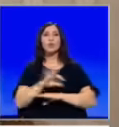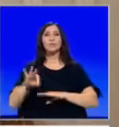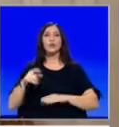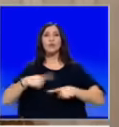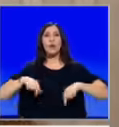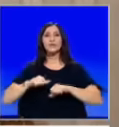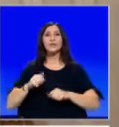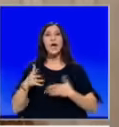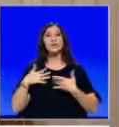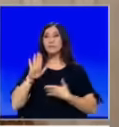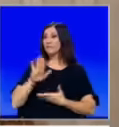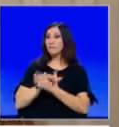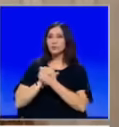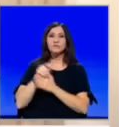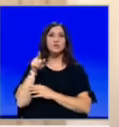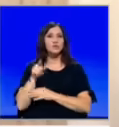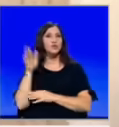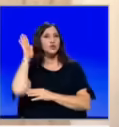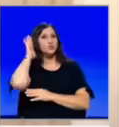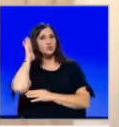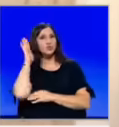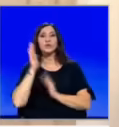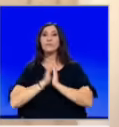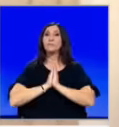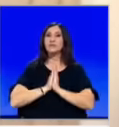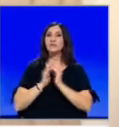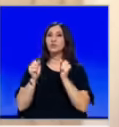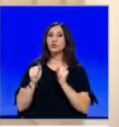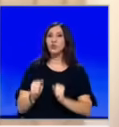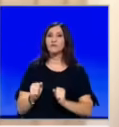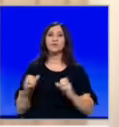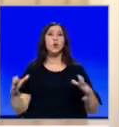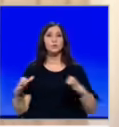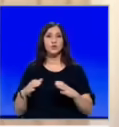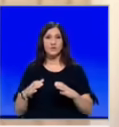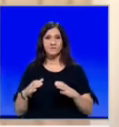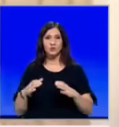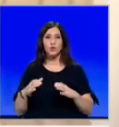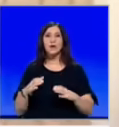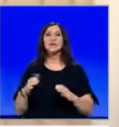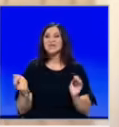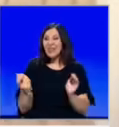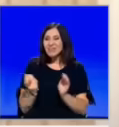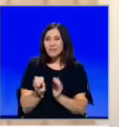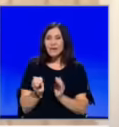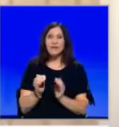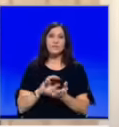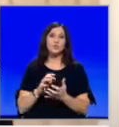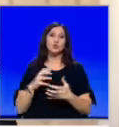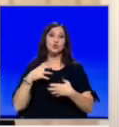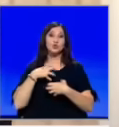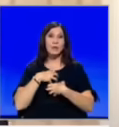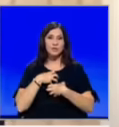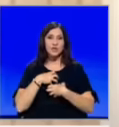проектокабинет. Искам да ви поздравя за това, че се вслушахте в призивите и очакванията на обществото за намаляване на политическото